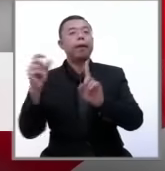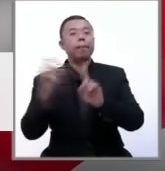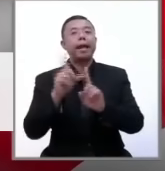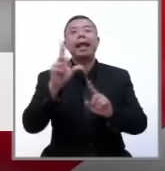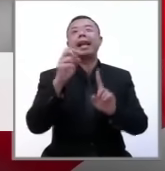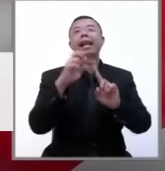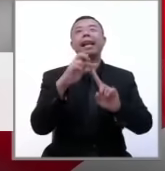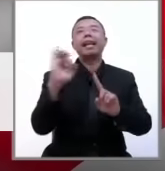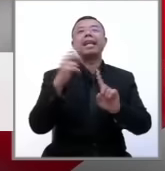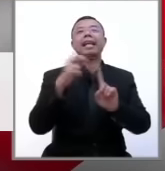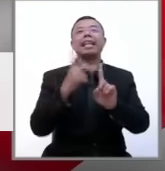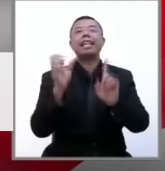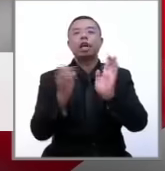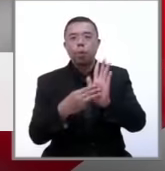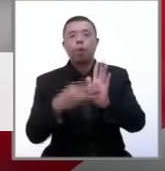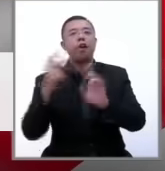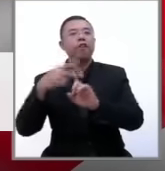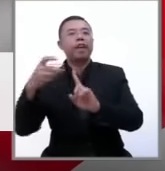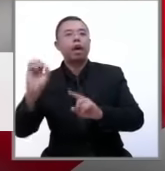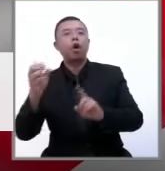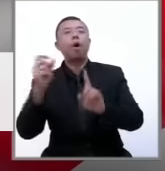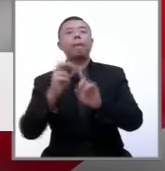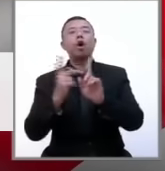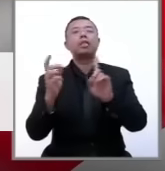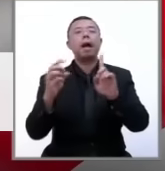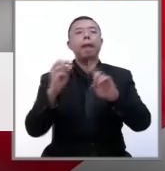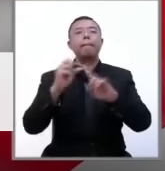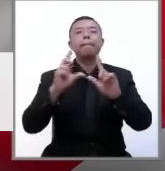itu adalah alternatif dari nikel